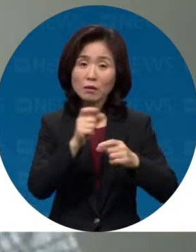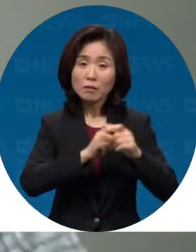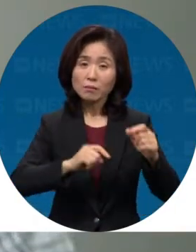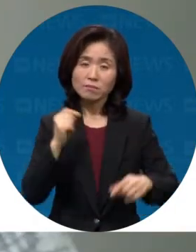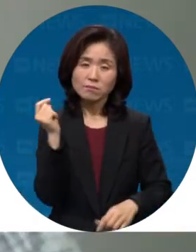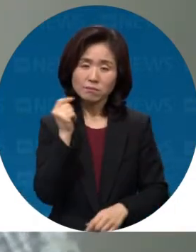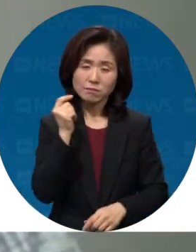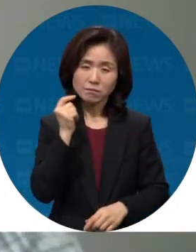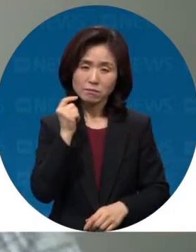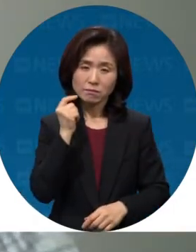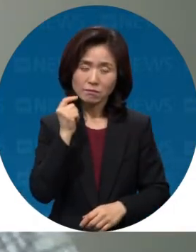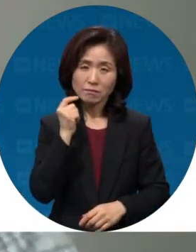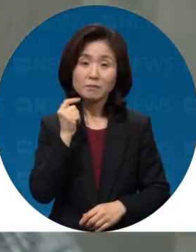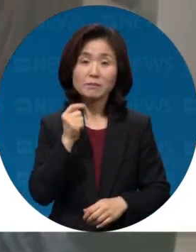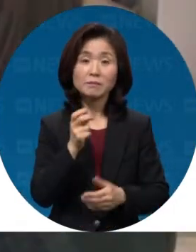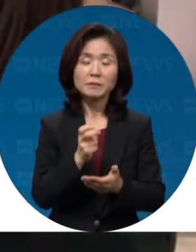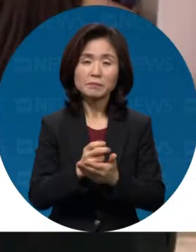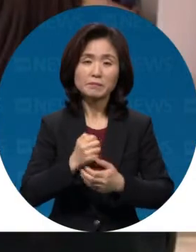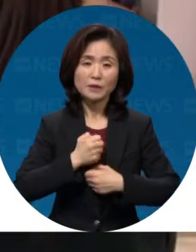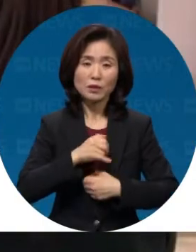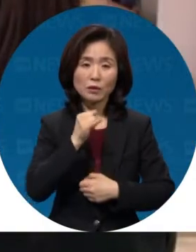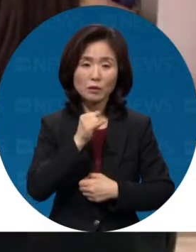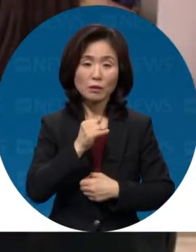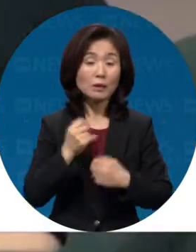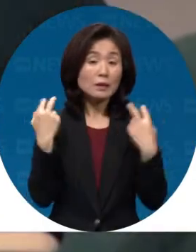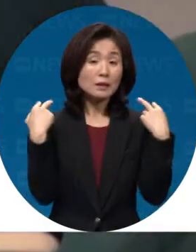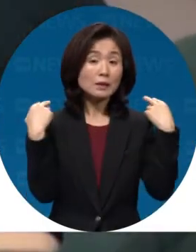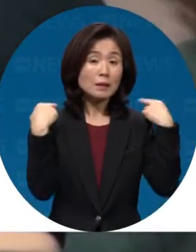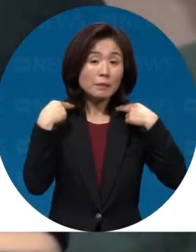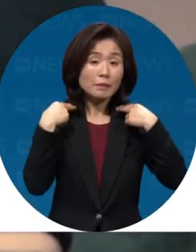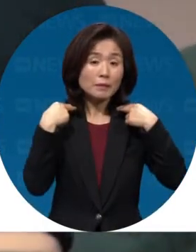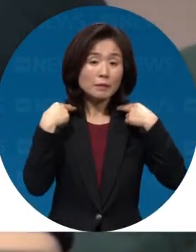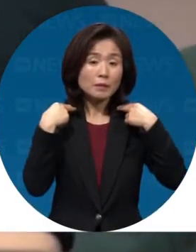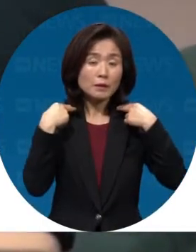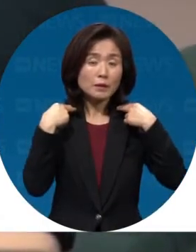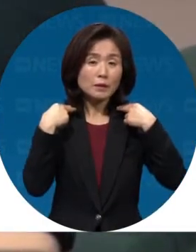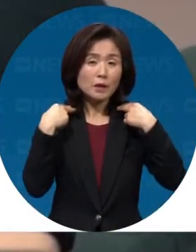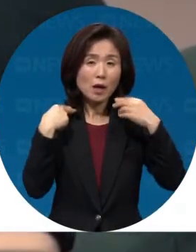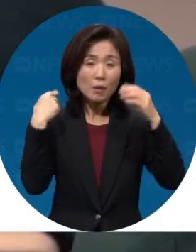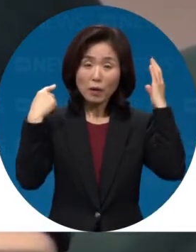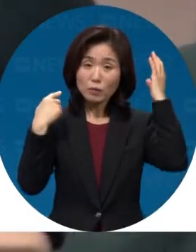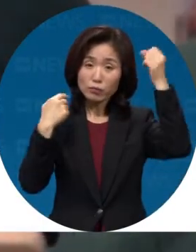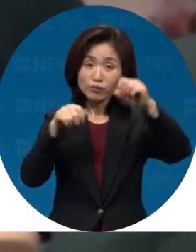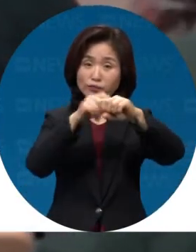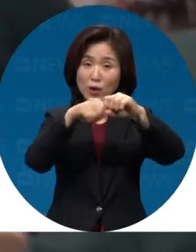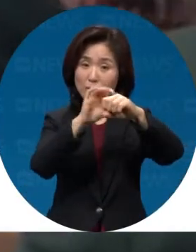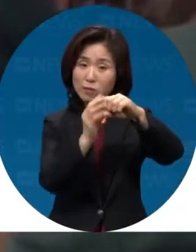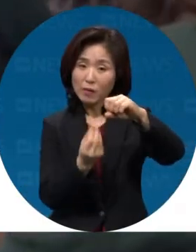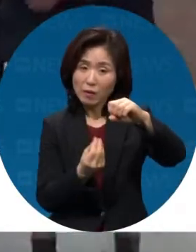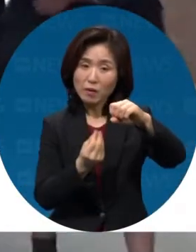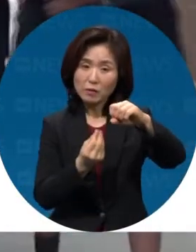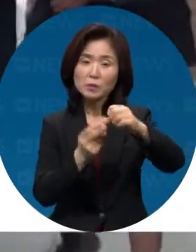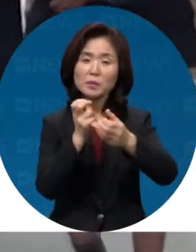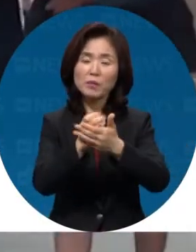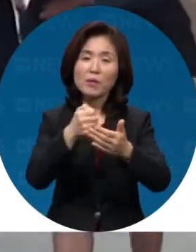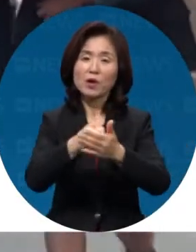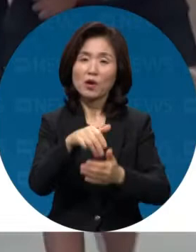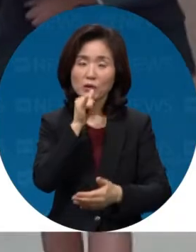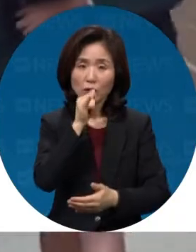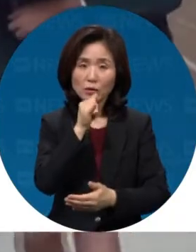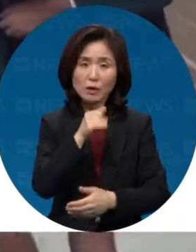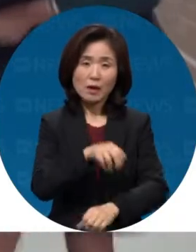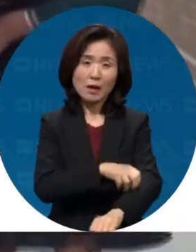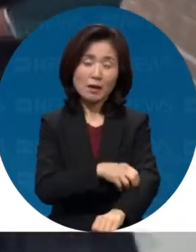엄격하게 진행이 되고 있습니다. 단발머리는 포니테일 그 모양까지도 규정을 하고 있는 학교도 있고요. 아토피가